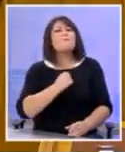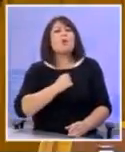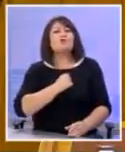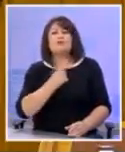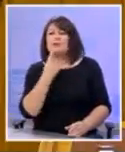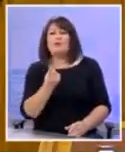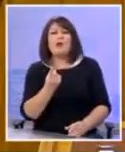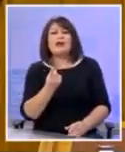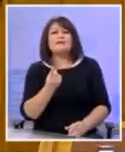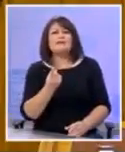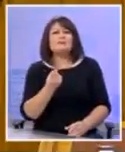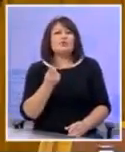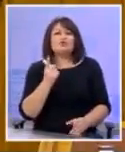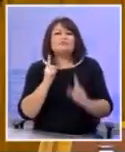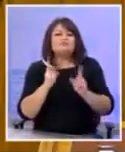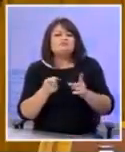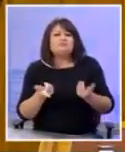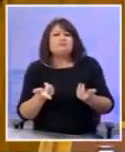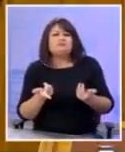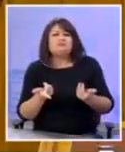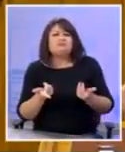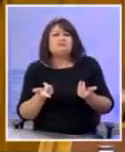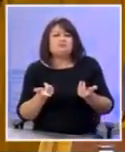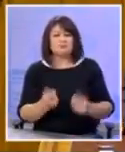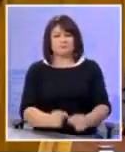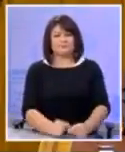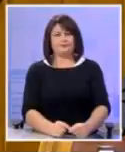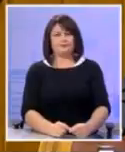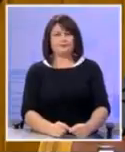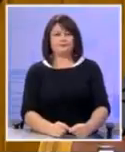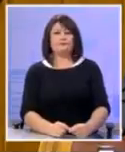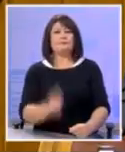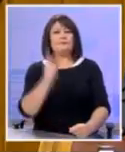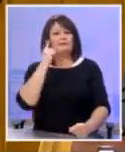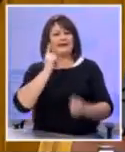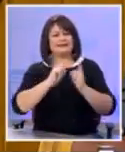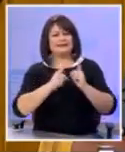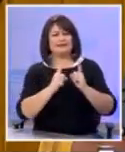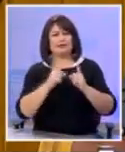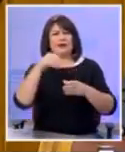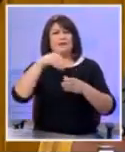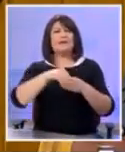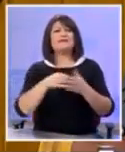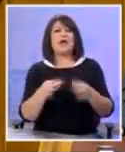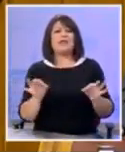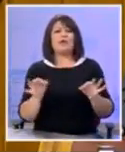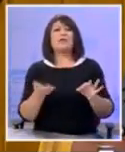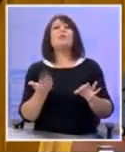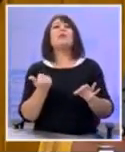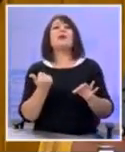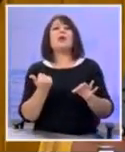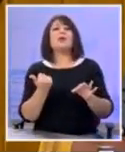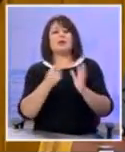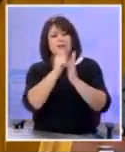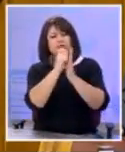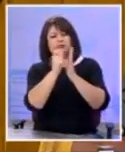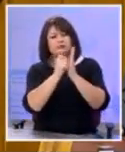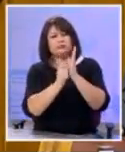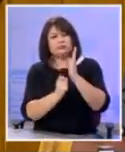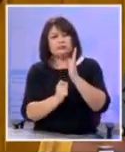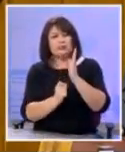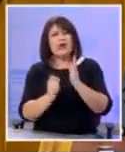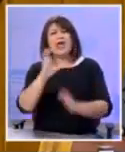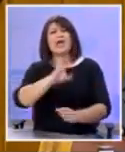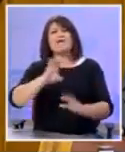σας αυτές? Θα ρίσκω η Συμφωνία είναι καινού περιεχομένου και πως η παραμονή της χώρας στο Ευρώ και